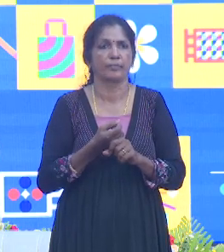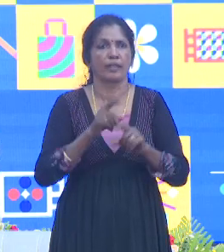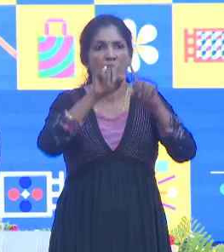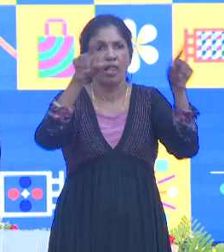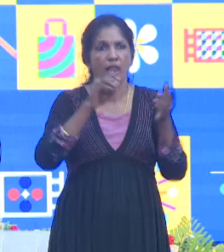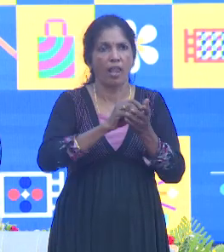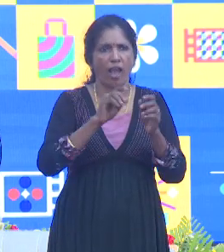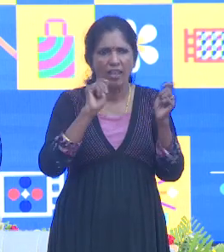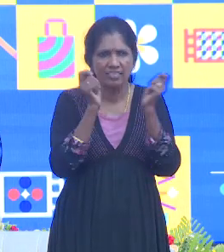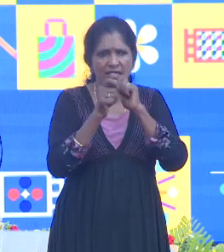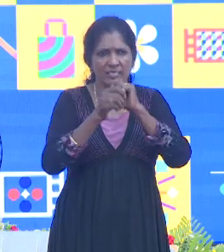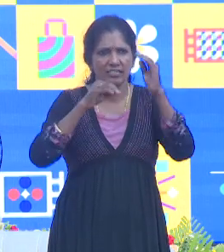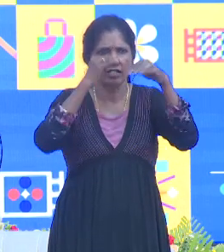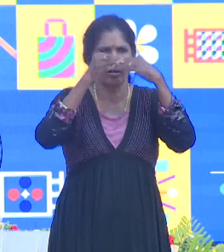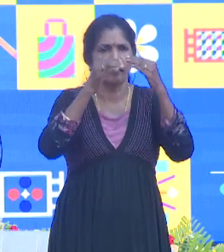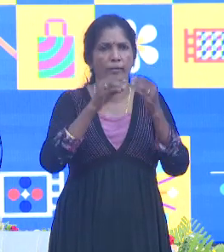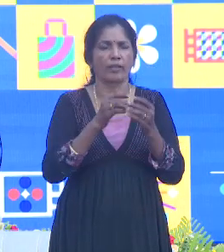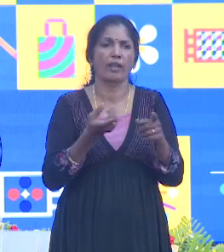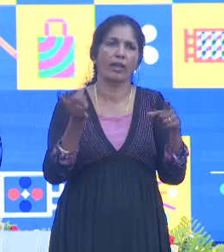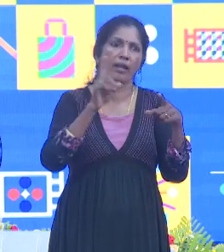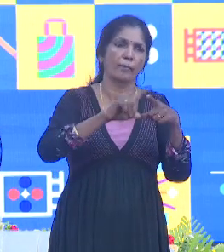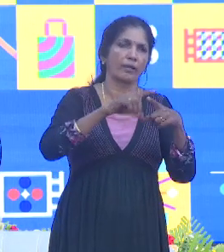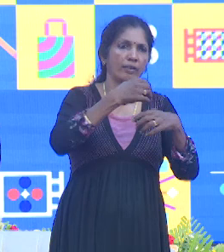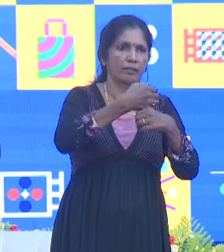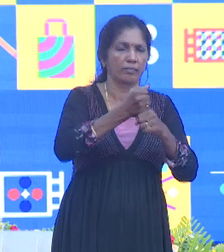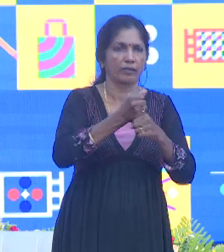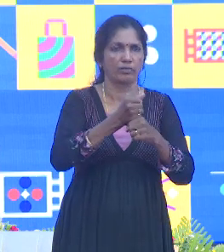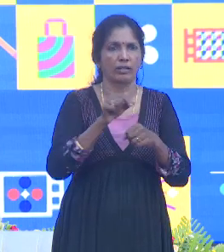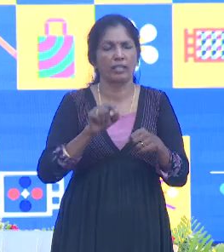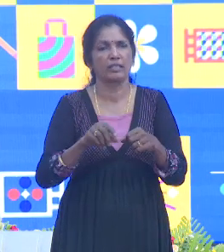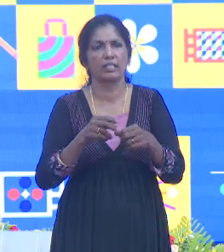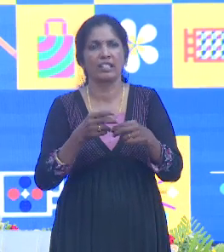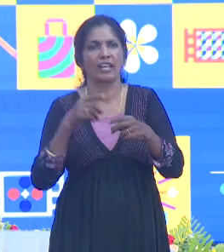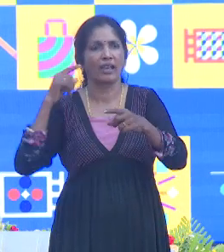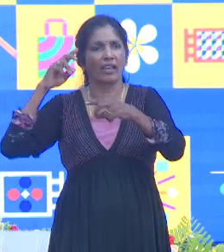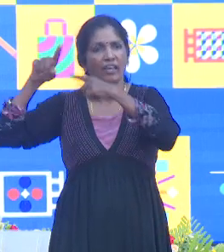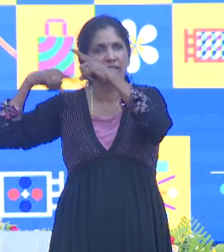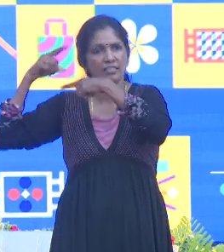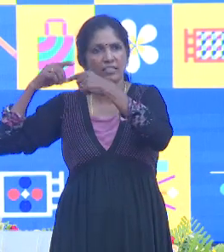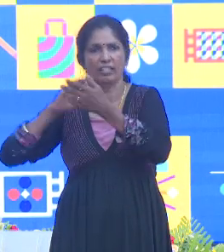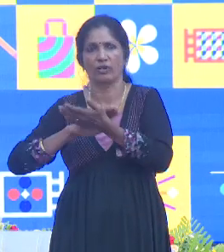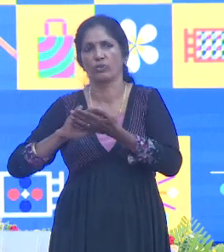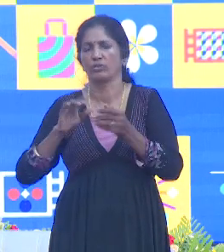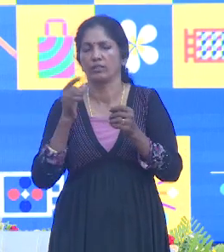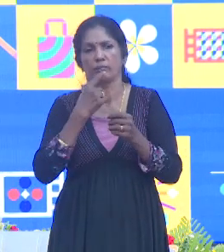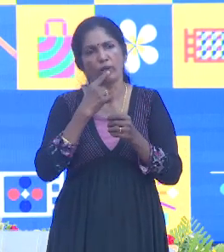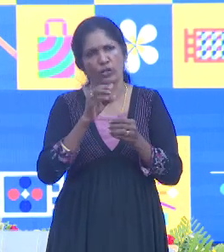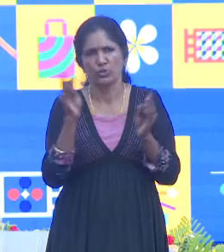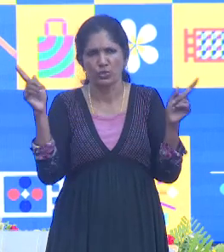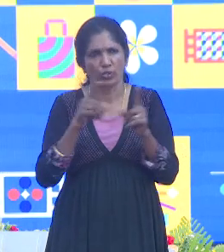ഭൂപരിഷ്കരണ നടപടികൾ നടപ്പിലാക്കിയത് എന്നുള്ളതുകൊണ്ട് അതിൻ്റെ ചരിത്രം ഒന്ന് സൂചിപ്പിച്ചു എന്ന് മാത്രമേ